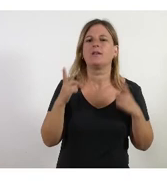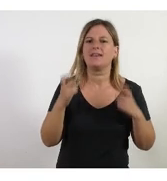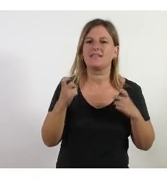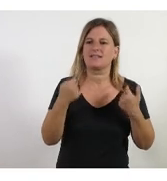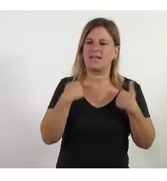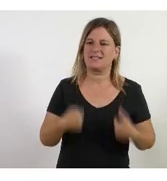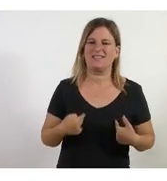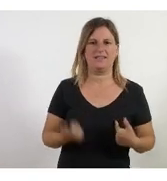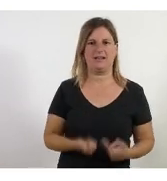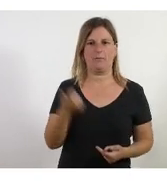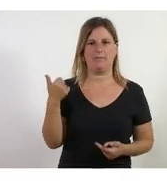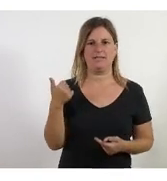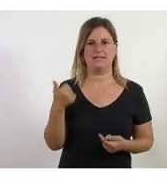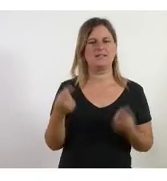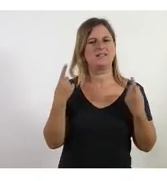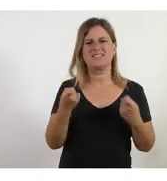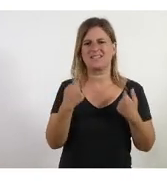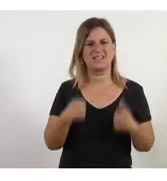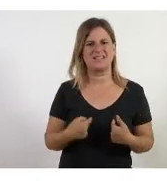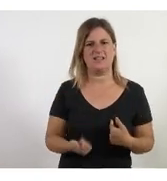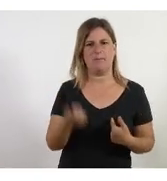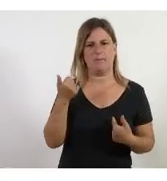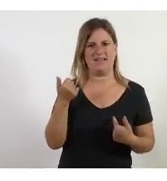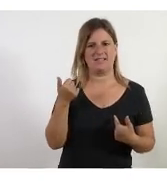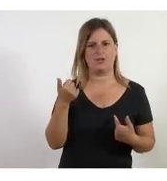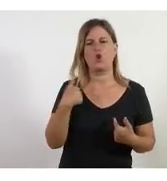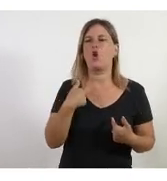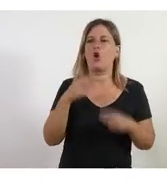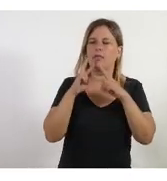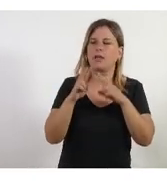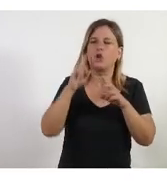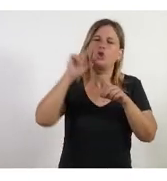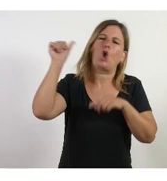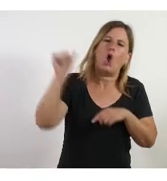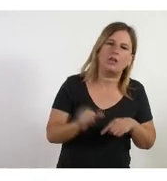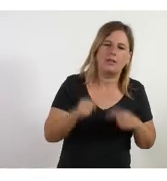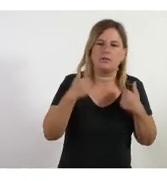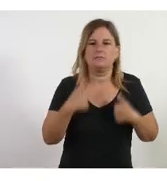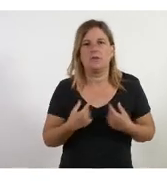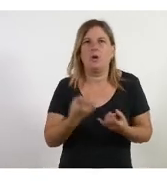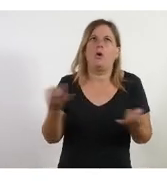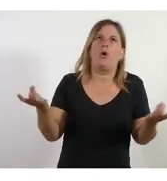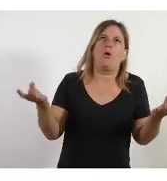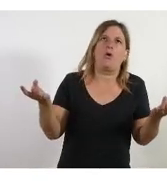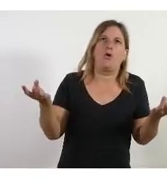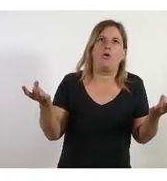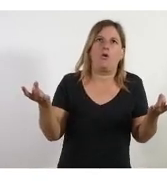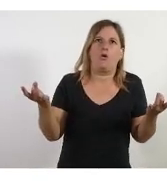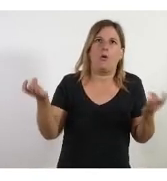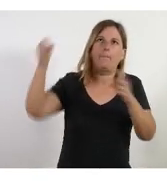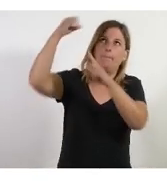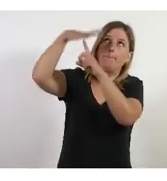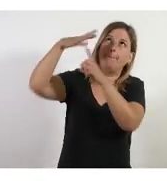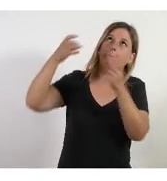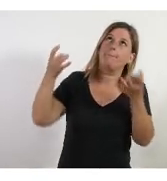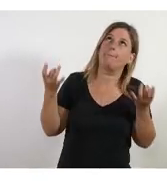més. Necessitem sentir més. Jo no dic que ens hàgim de passar el dia sentint i fent un om i a sota un pi. Jo no estic dient